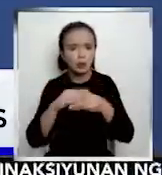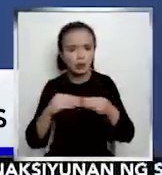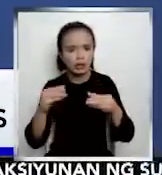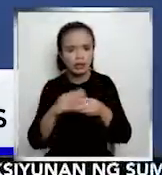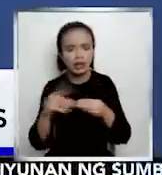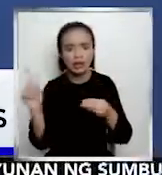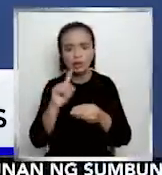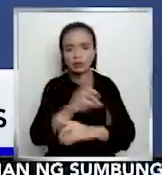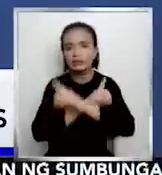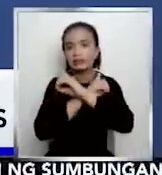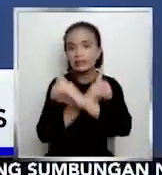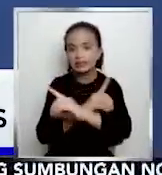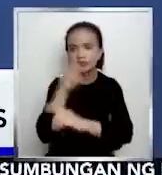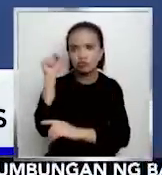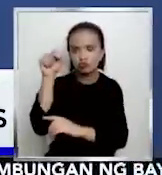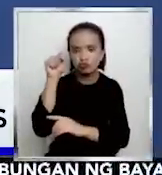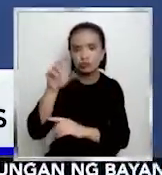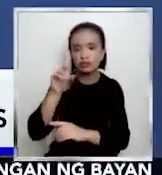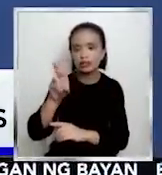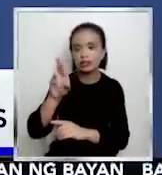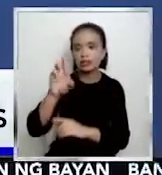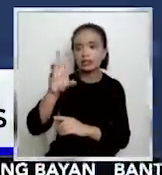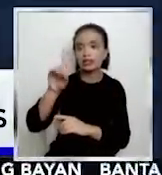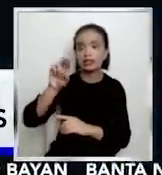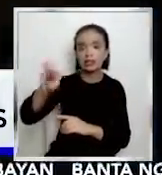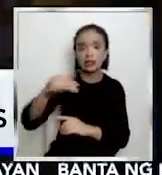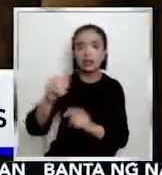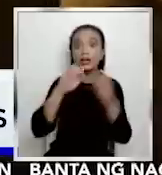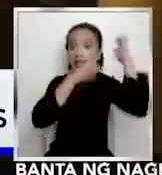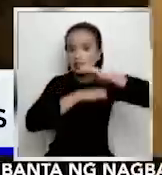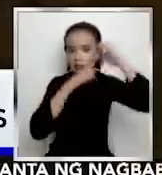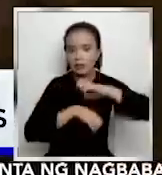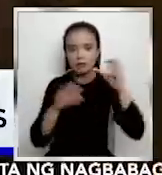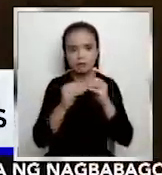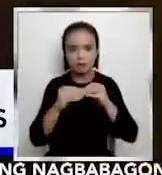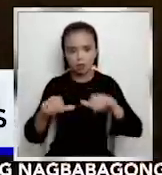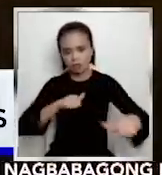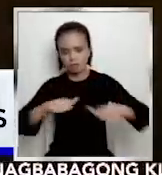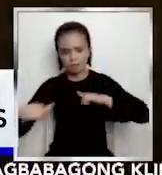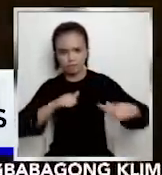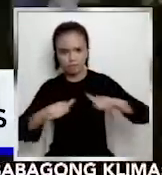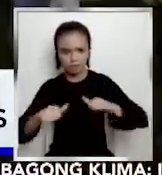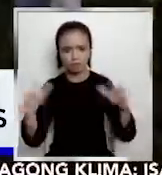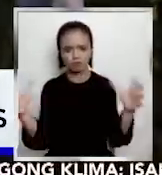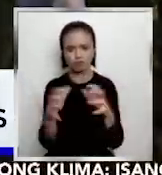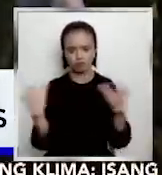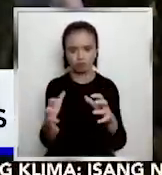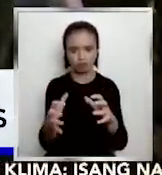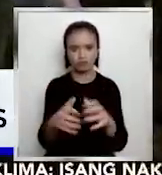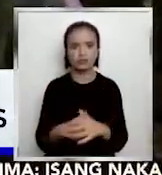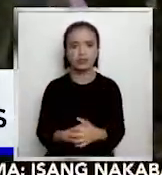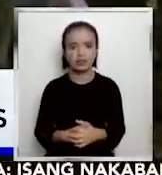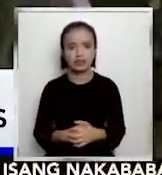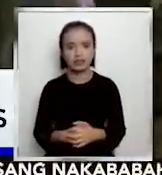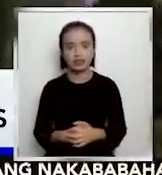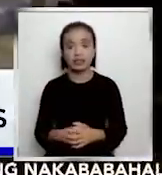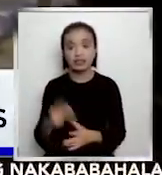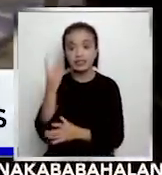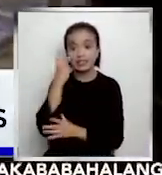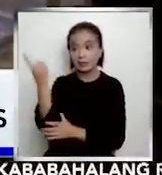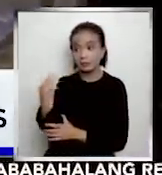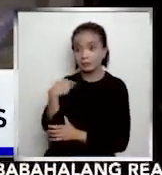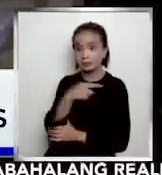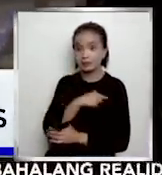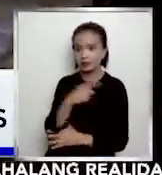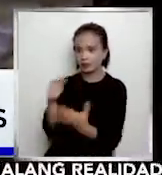Urduha, kaya asahang puno ng mga maaksyon at bakbakang eksena ni Nasanya at Rochelle. Nung pinapanood sa amin, kinilabutan